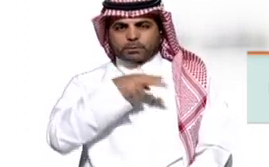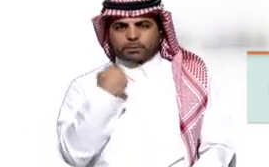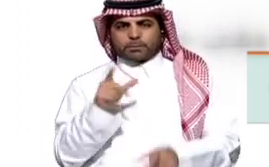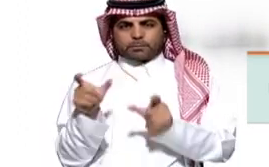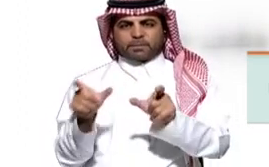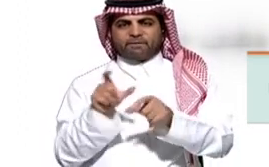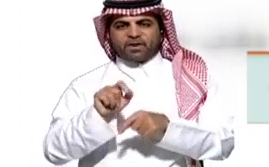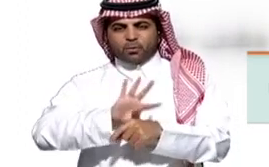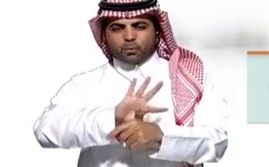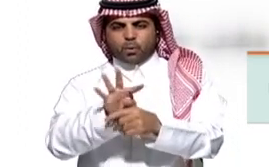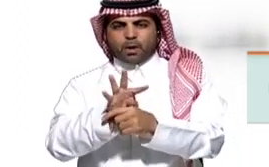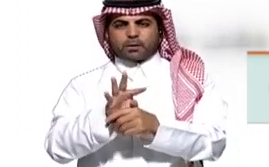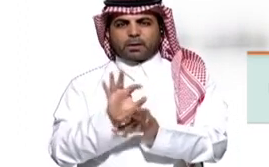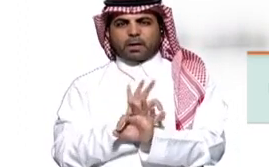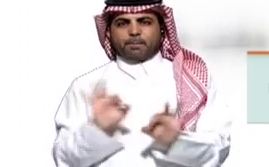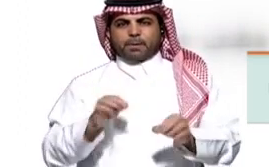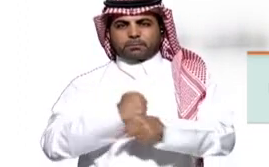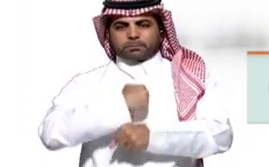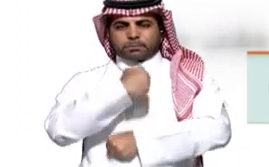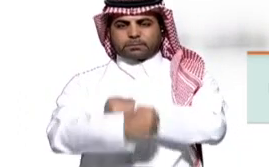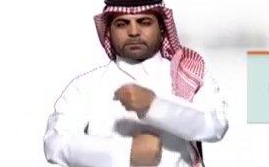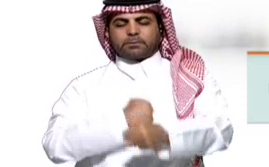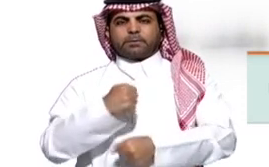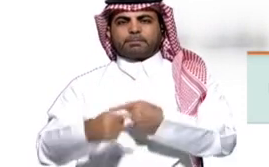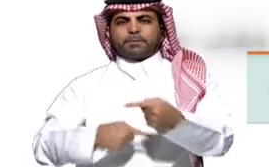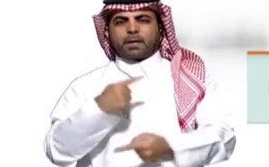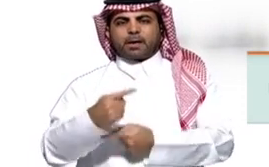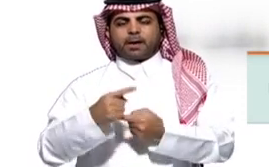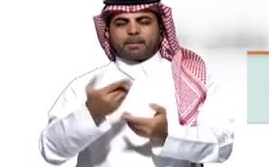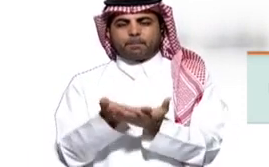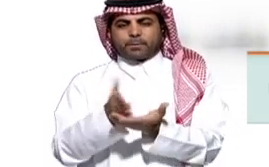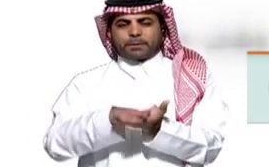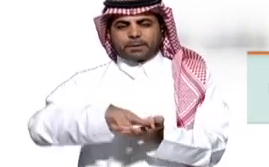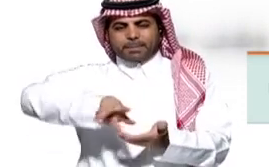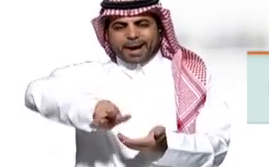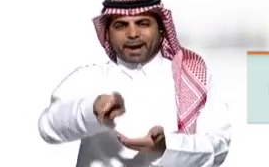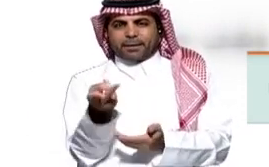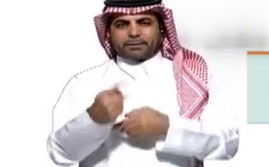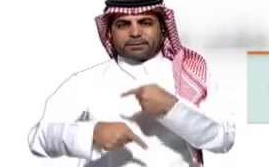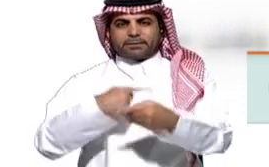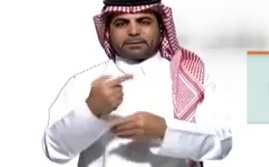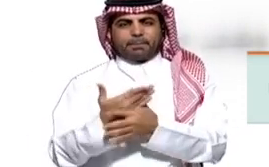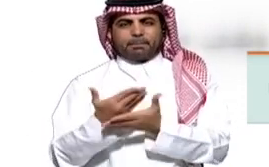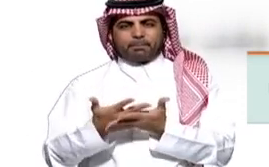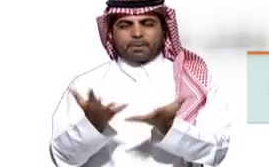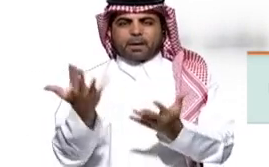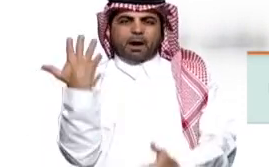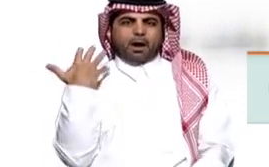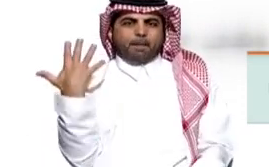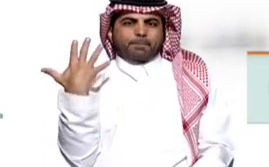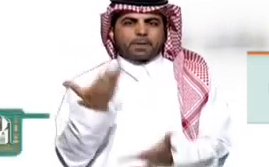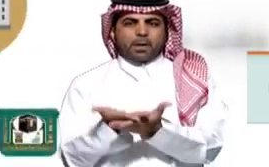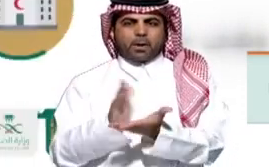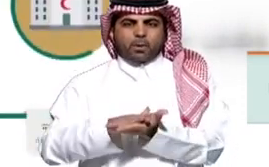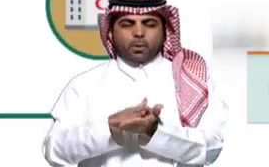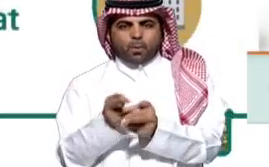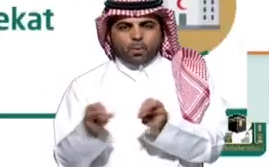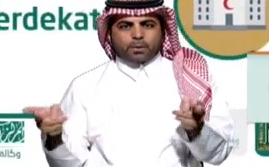كورونا المستجد، حيث تبذل الإدارة دورا بارزا في إيصال تلك الجهود بخمس لغات